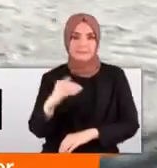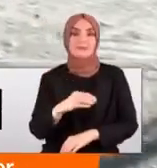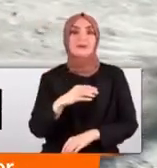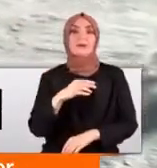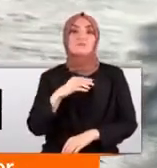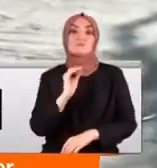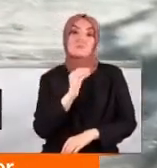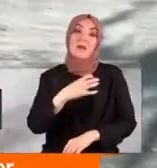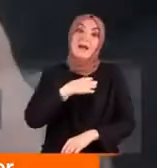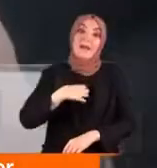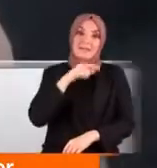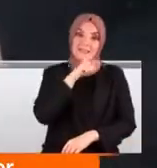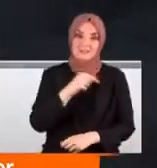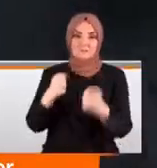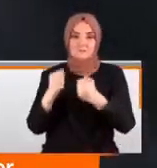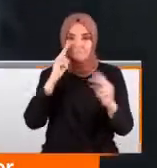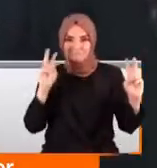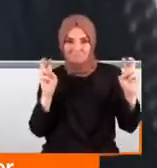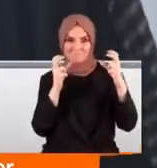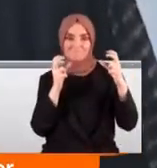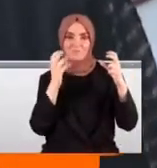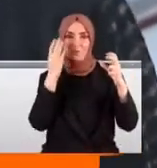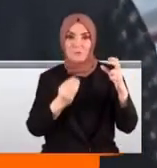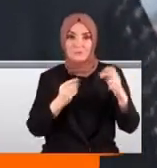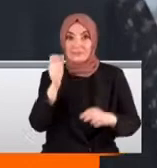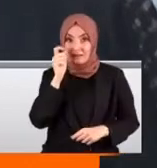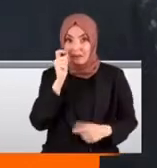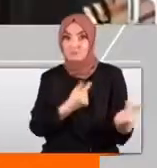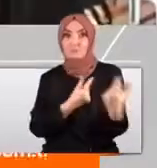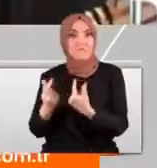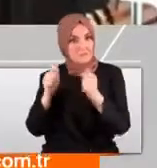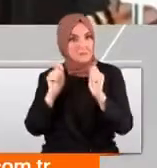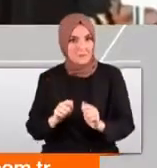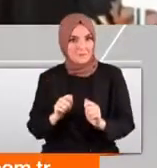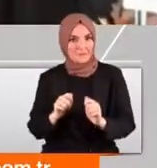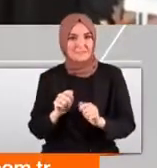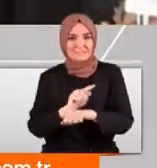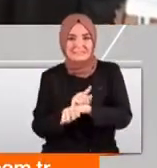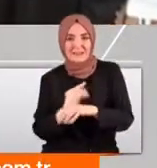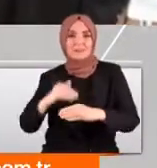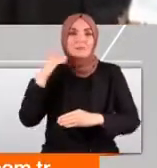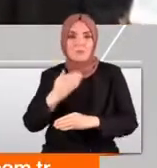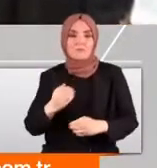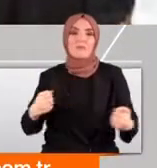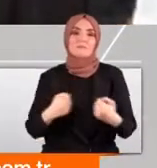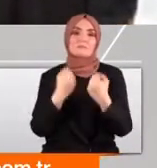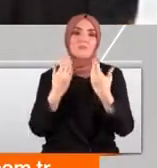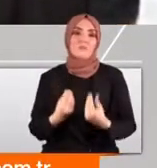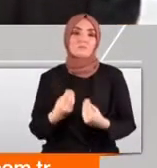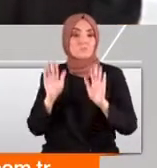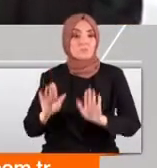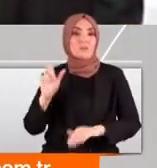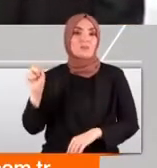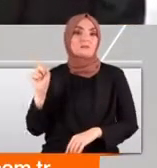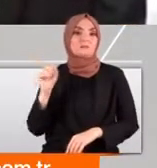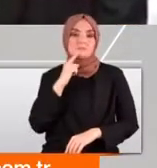etmesi konusunda uyardı. Sadece saniyeler sonra korktuğu başına geldi. Durması gerekiyordu. Freni çekmesi gerekiyordu. Sizi duydu mu kendisi? Evet,